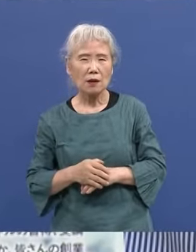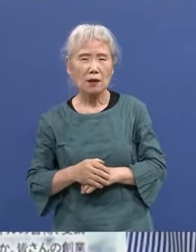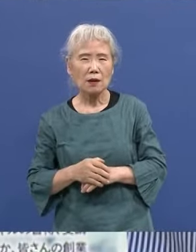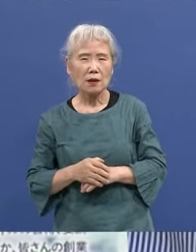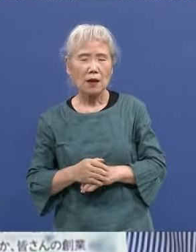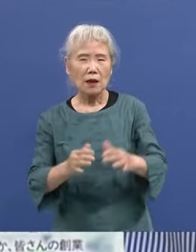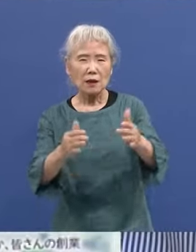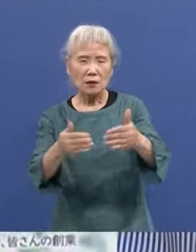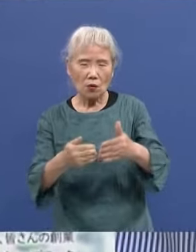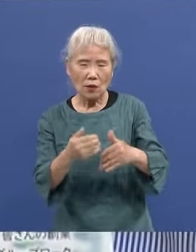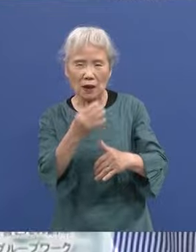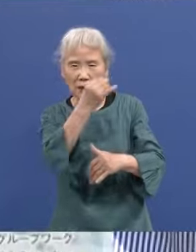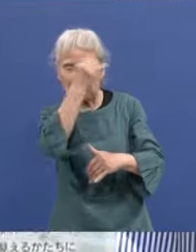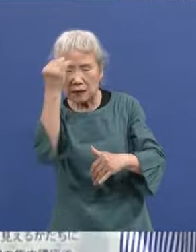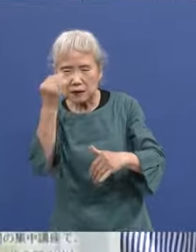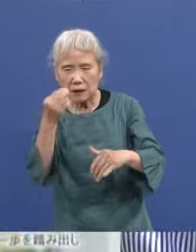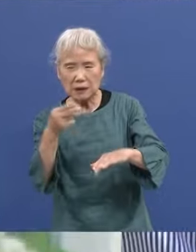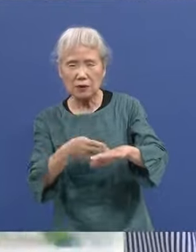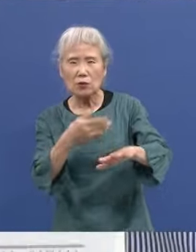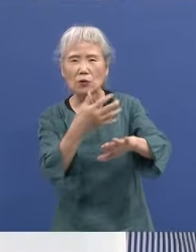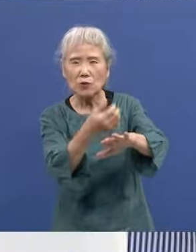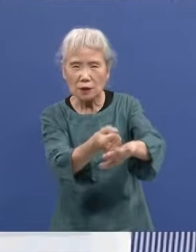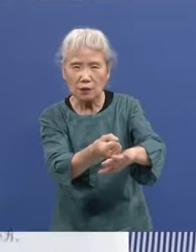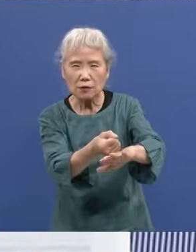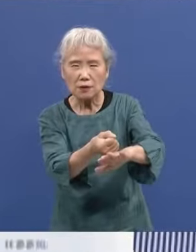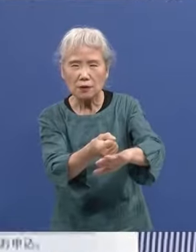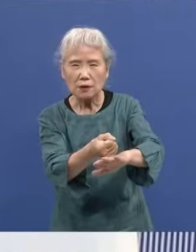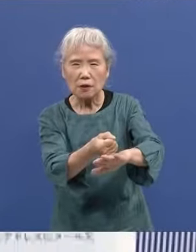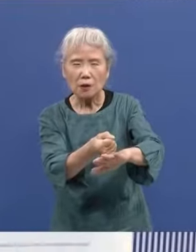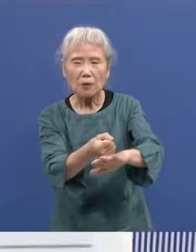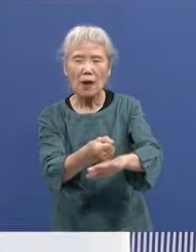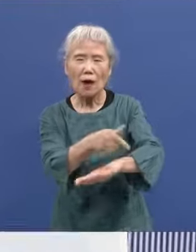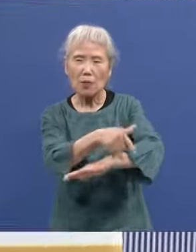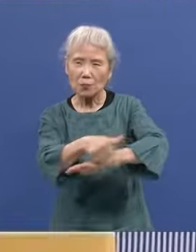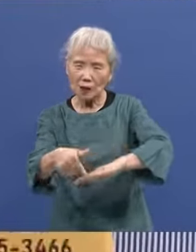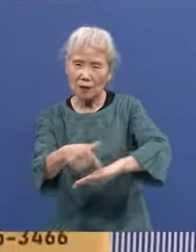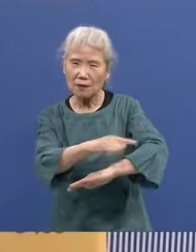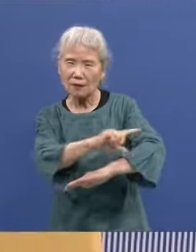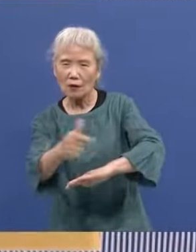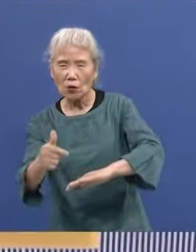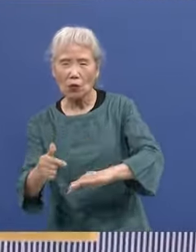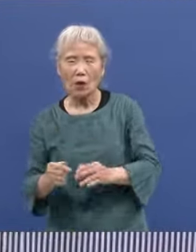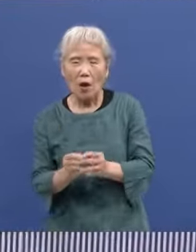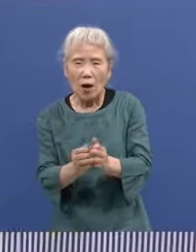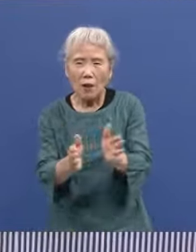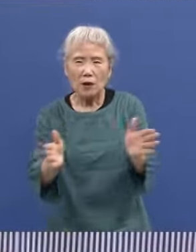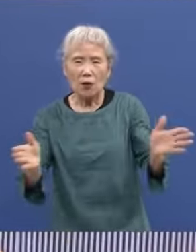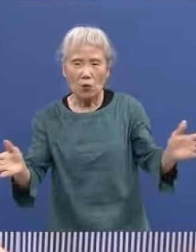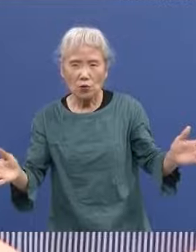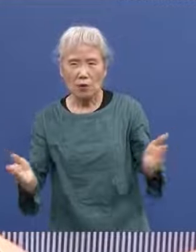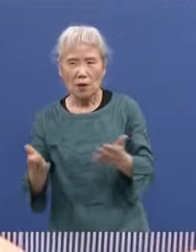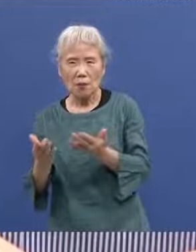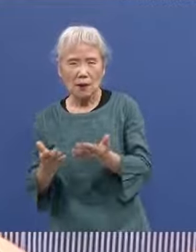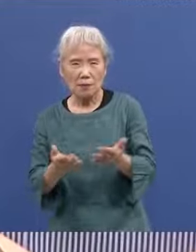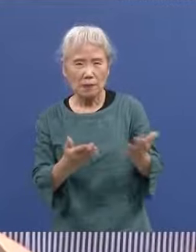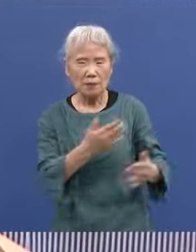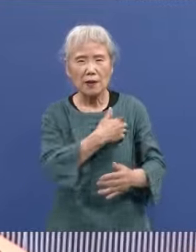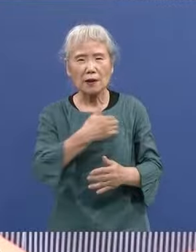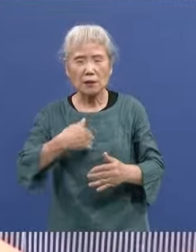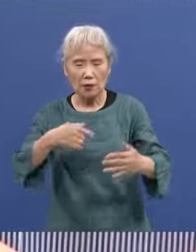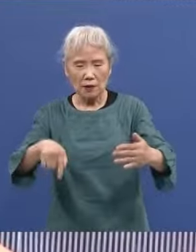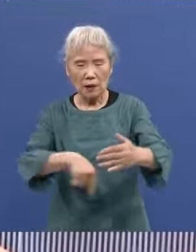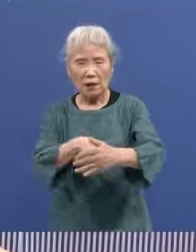業に必要な知識やスキルの習得、ビジネスプランの作成に至るまで幅広いことを学ぶことができる